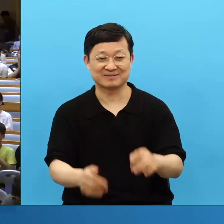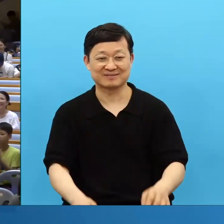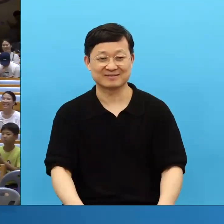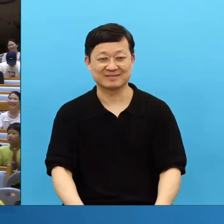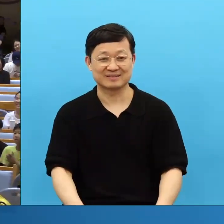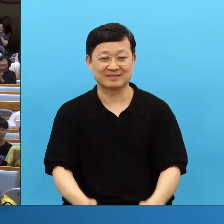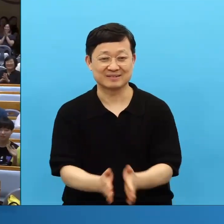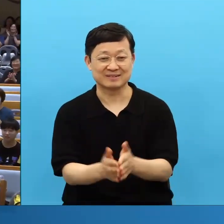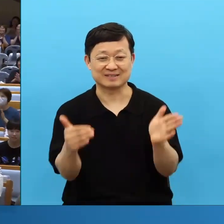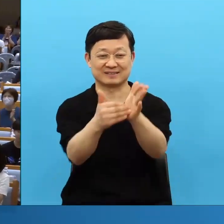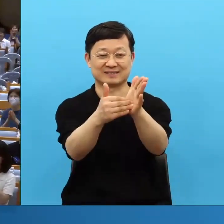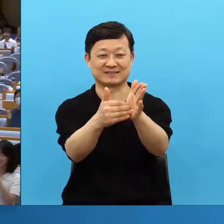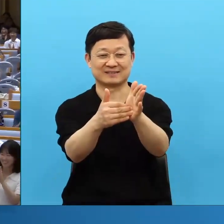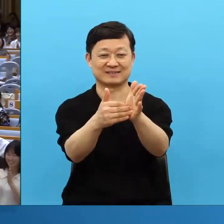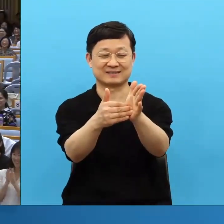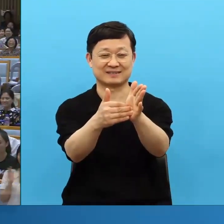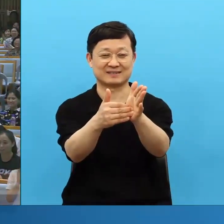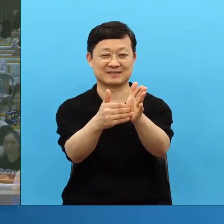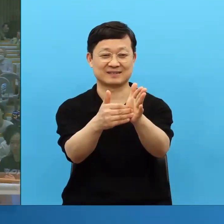끝.